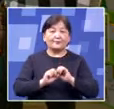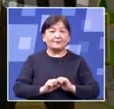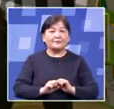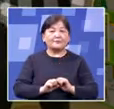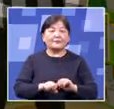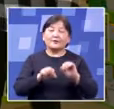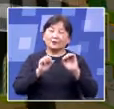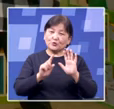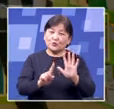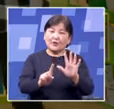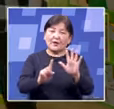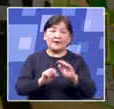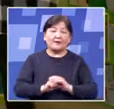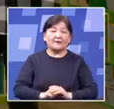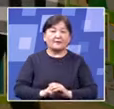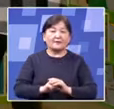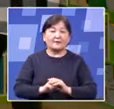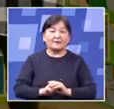7 6